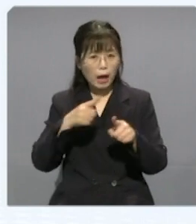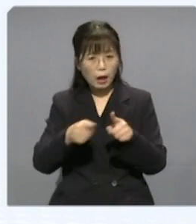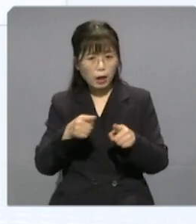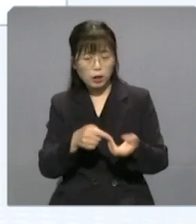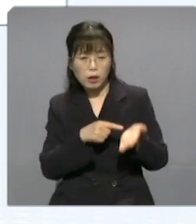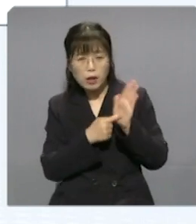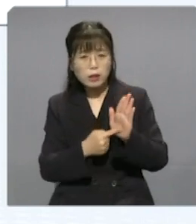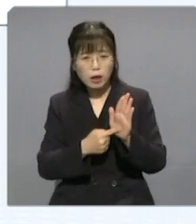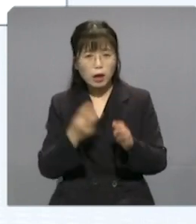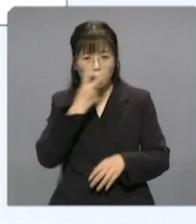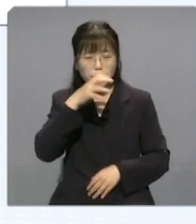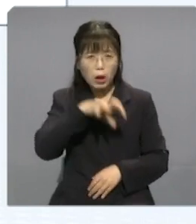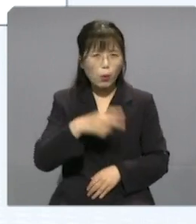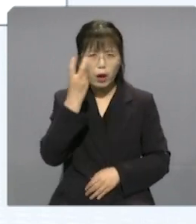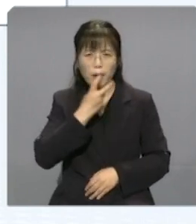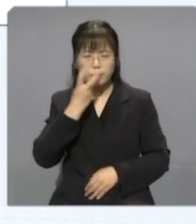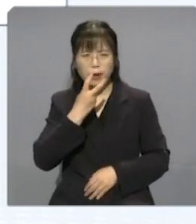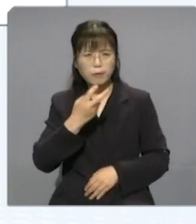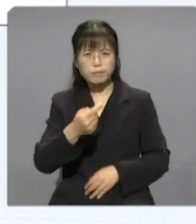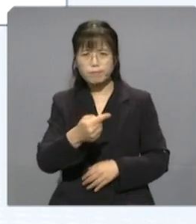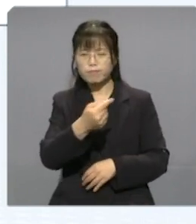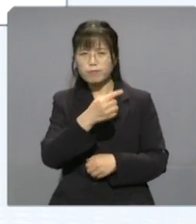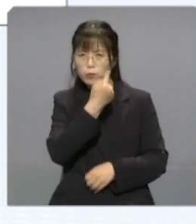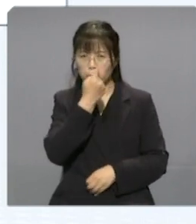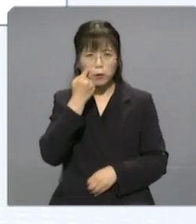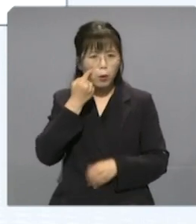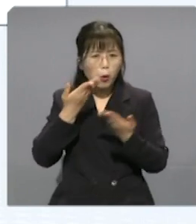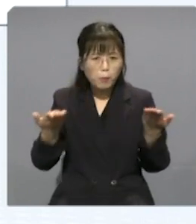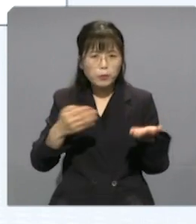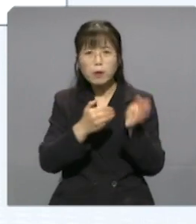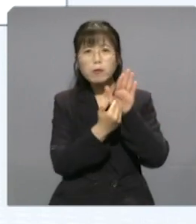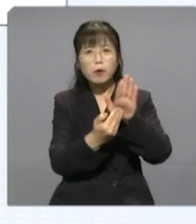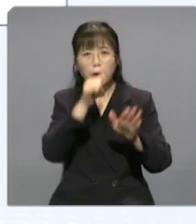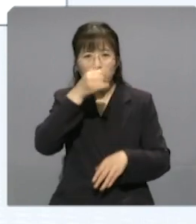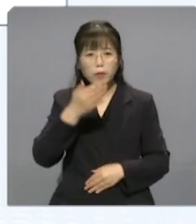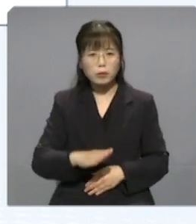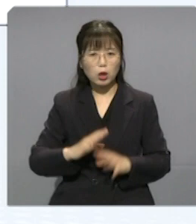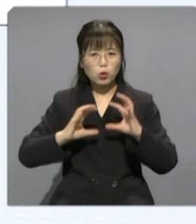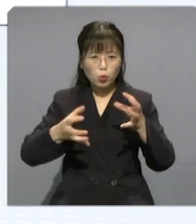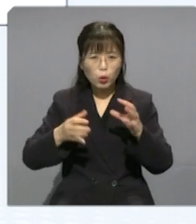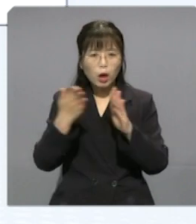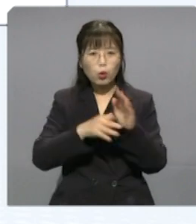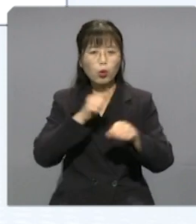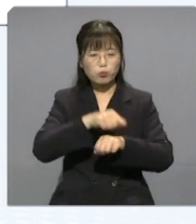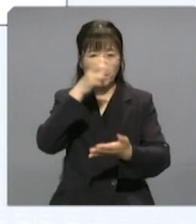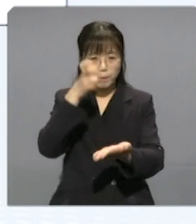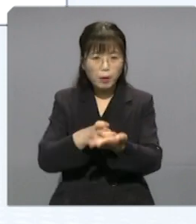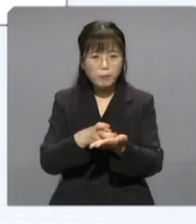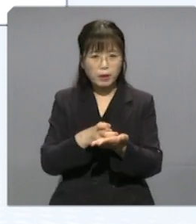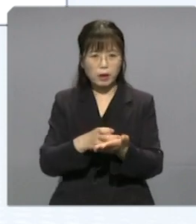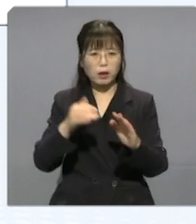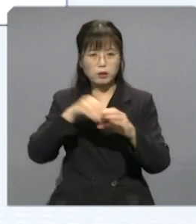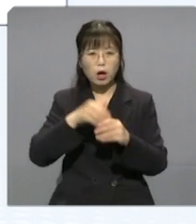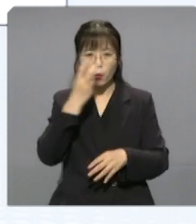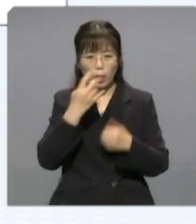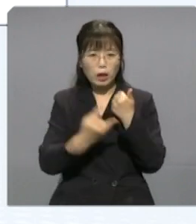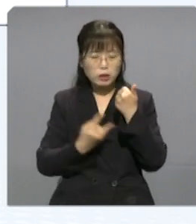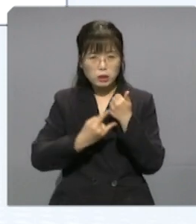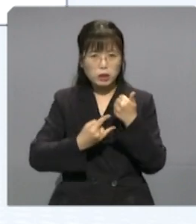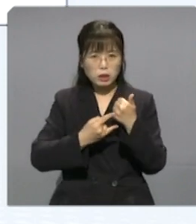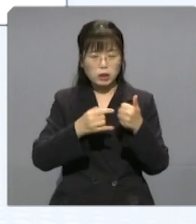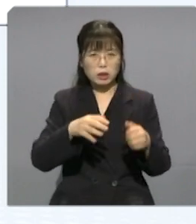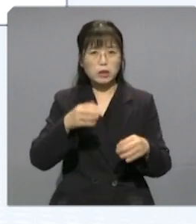감사원 감사는 근거가 없다며 거부 방침을 밝혔는데 국가공무원법상 선관위 직원